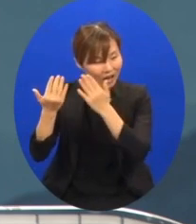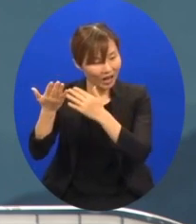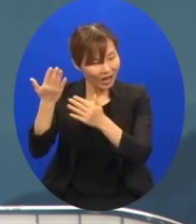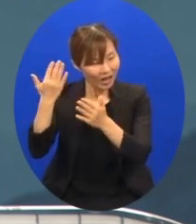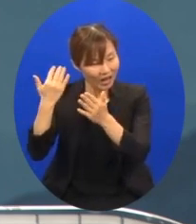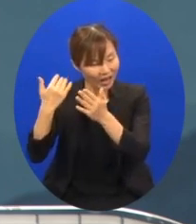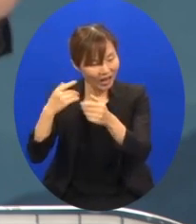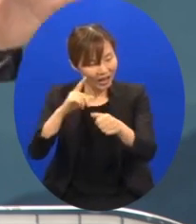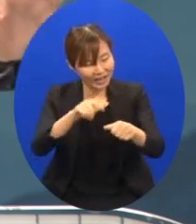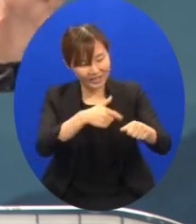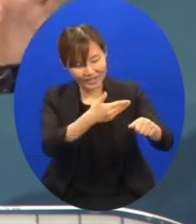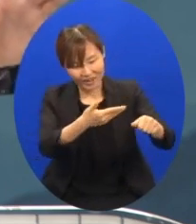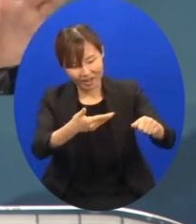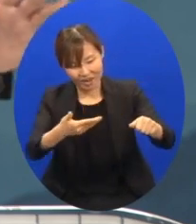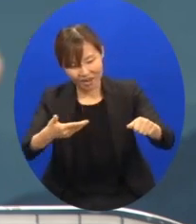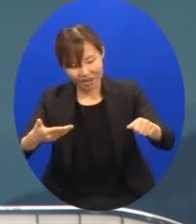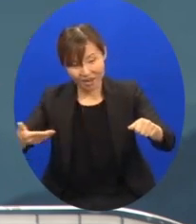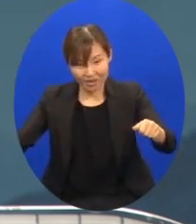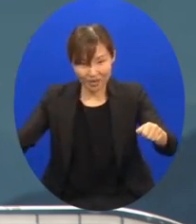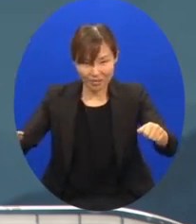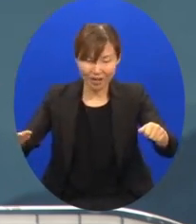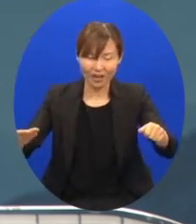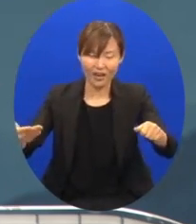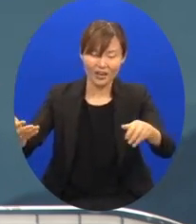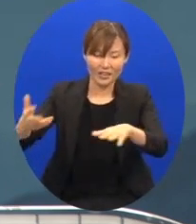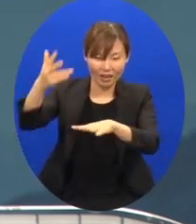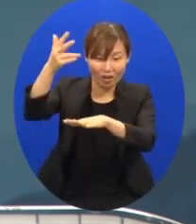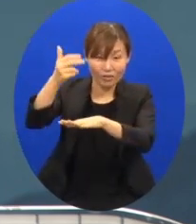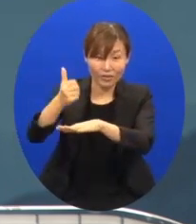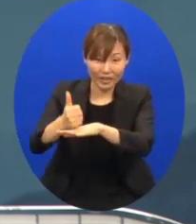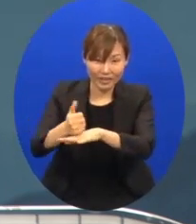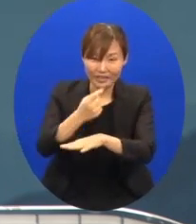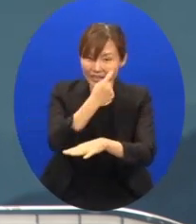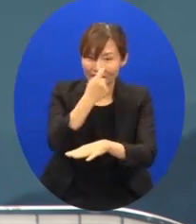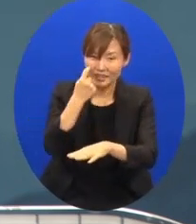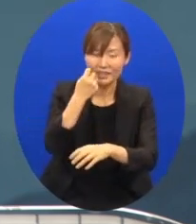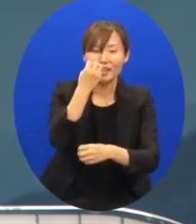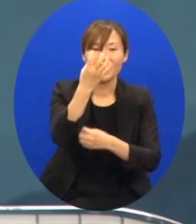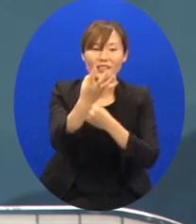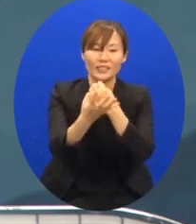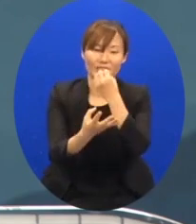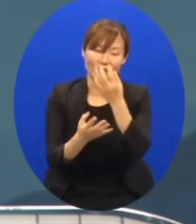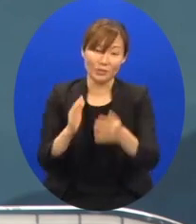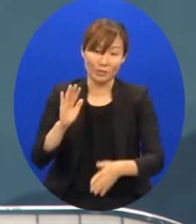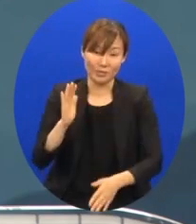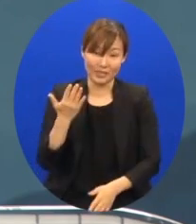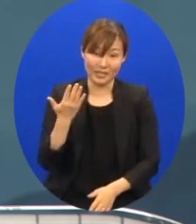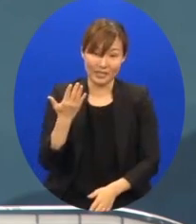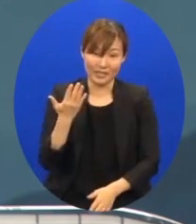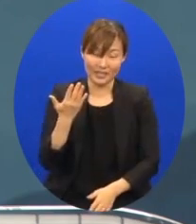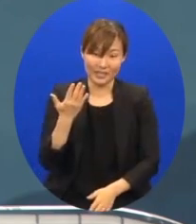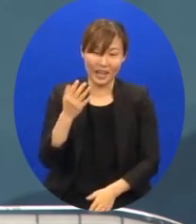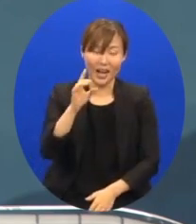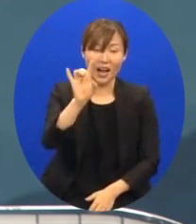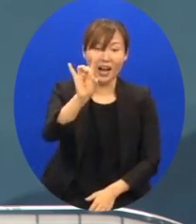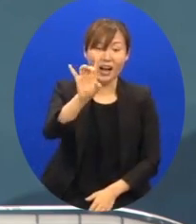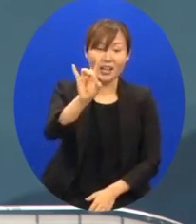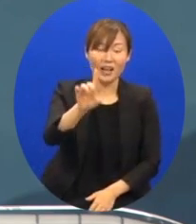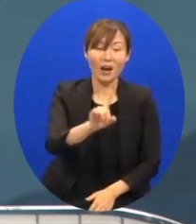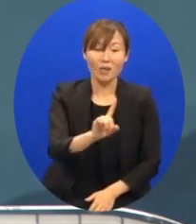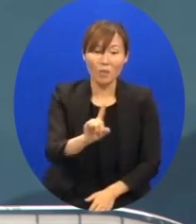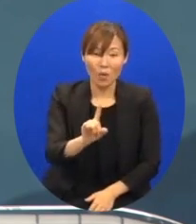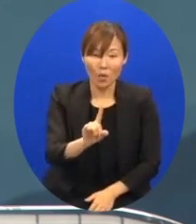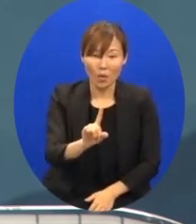어려웠던 일일이 다 놀라운 간증 2 돼요 단 하나 주님께 순종하는 거예요 성령님의 역사하심을